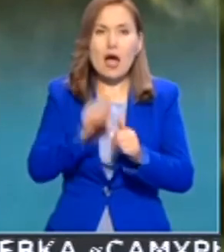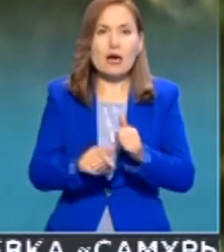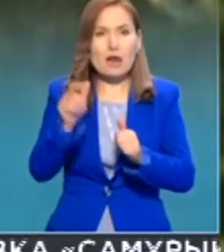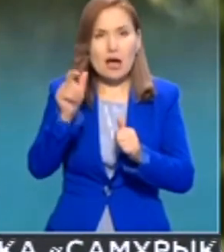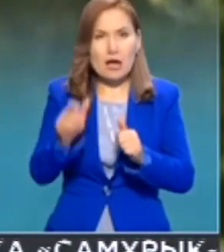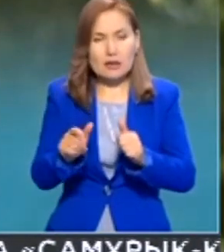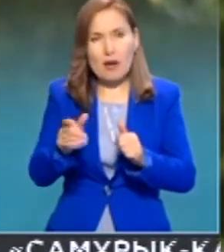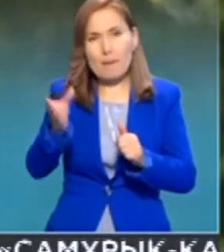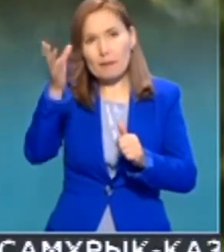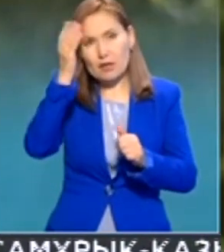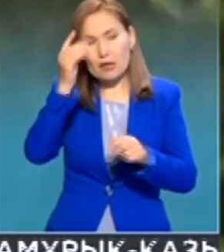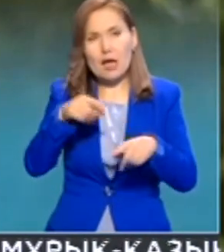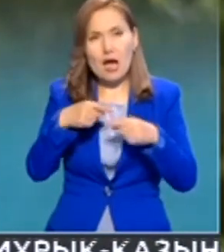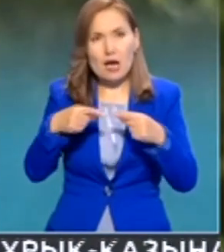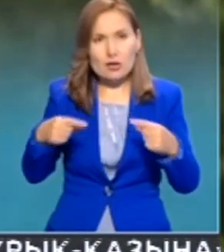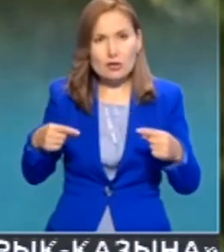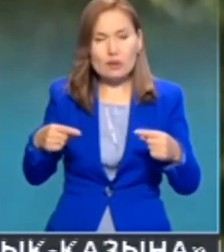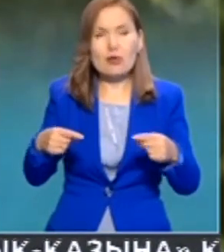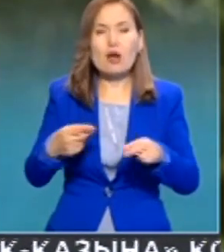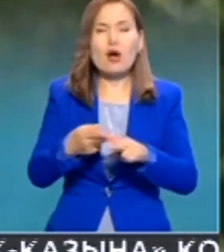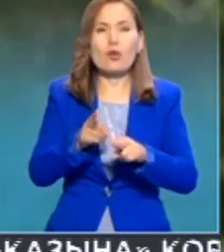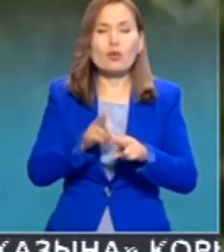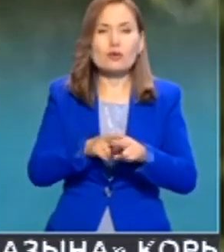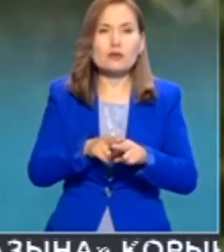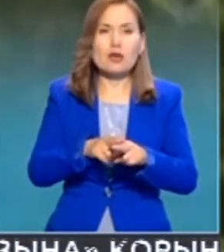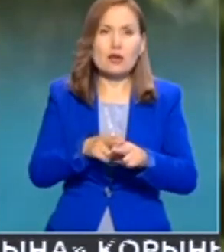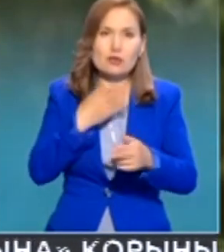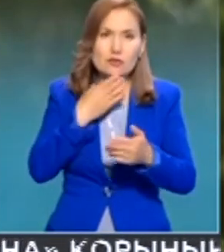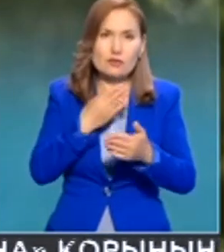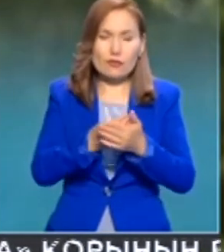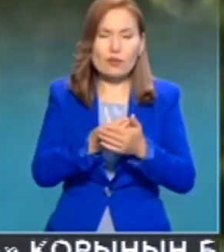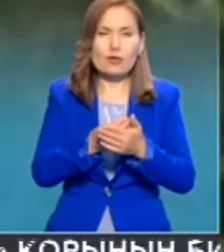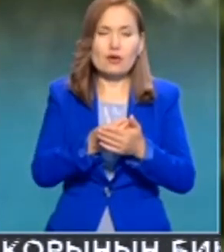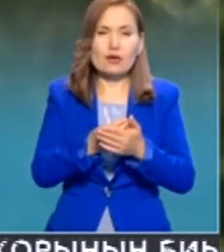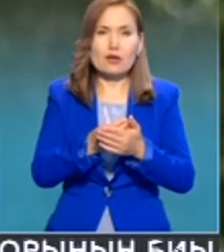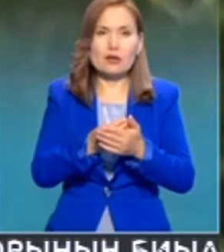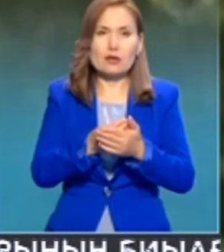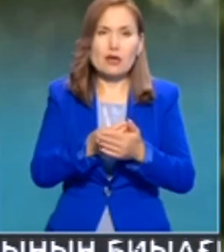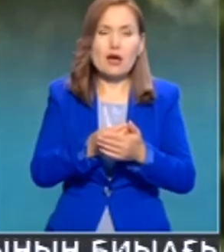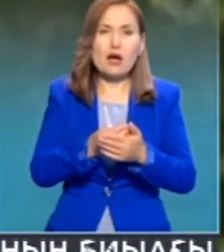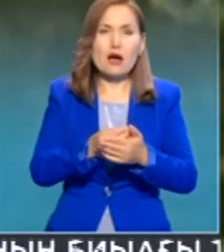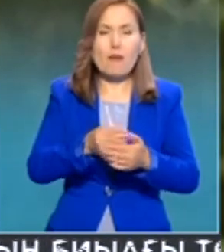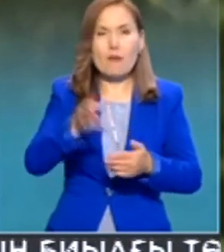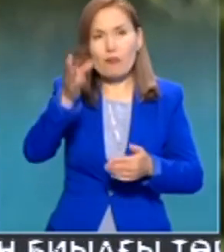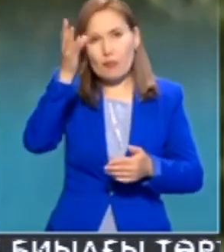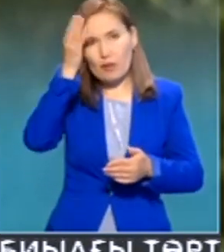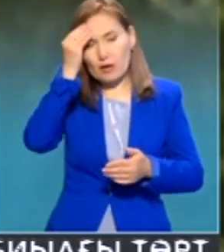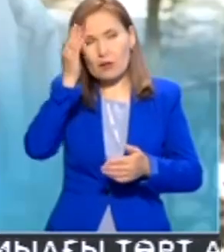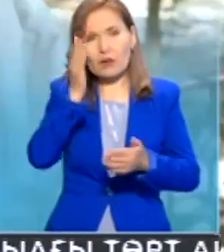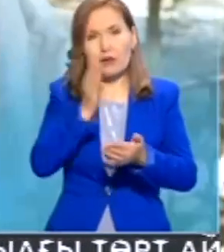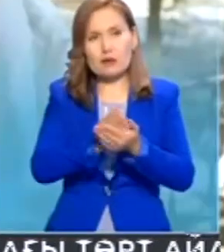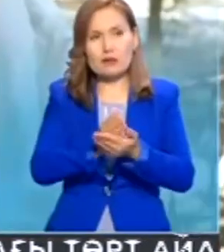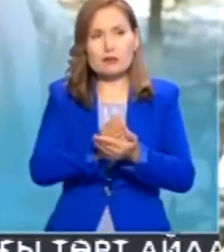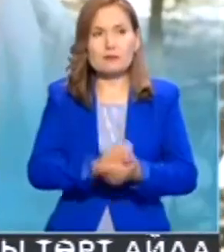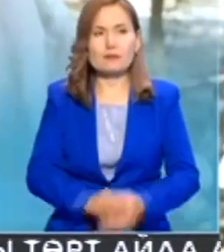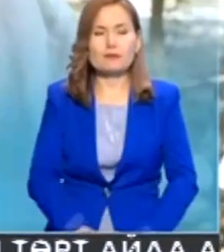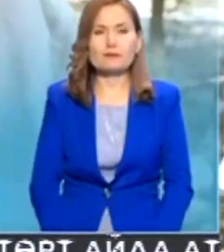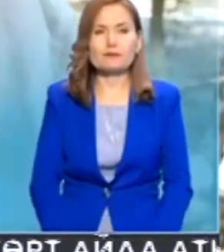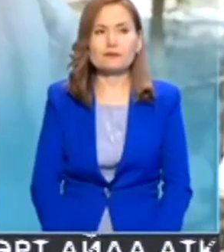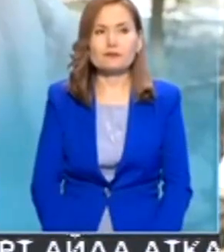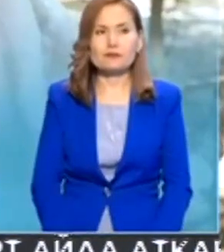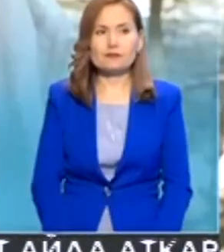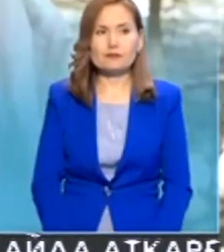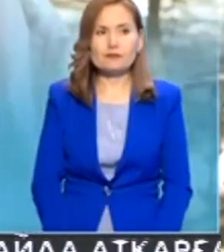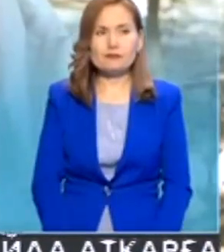әркімнің менің жеке ойымда да бірнеше қырдан шығып жатыр. Пікірлер әр қалай. Президенттік партияда